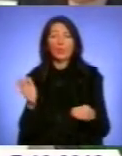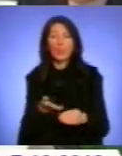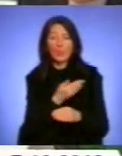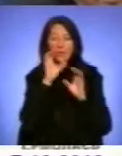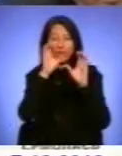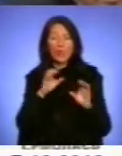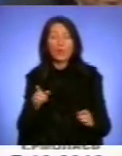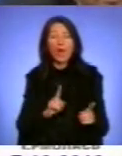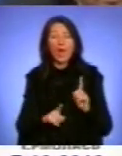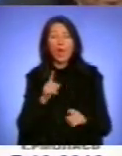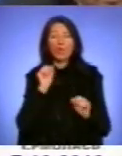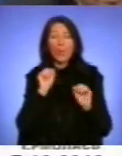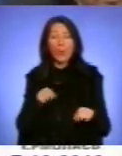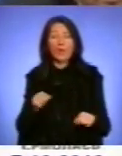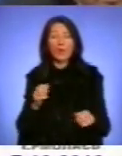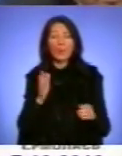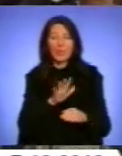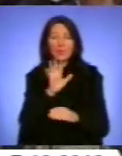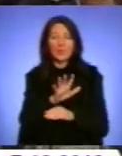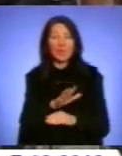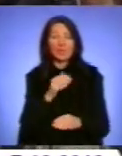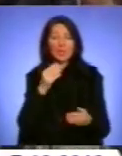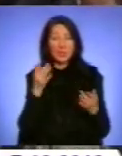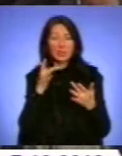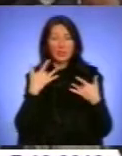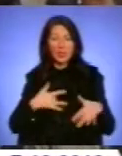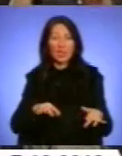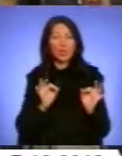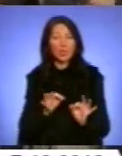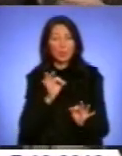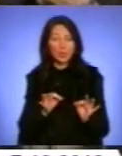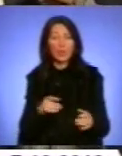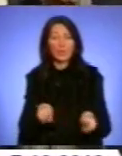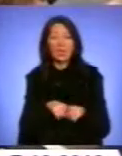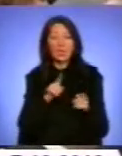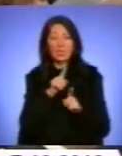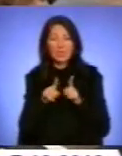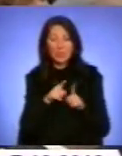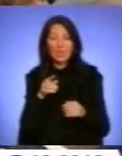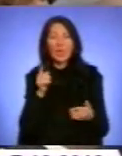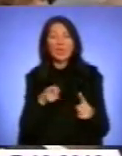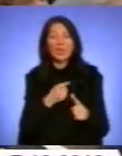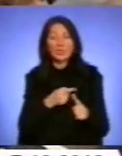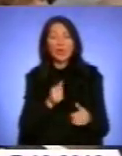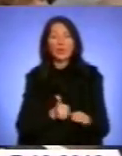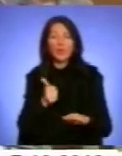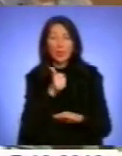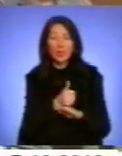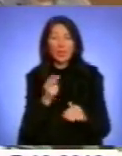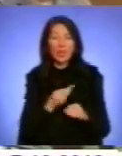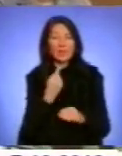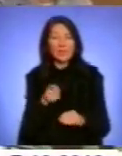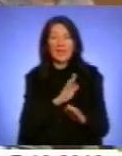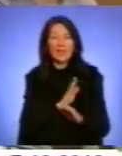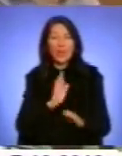права призначати і звільняти служителів Феміди. Подібні зміни у 8-му розділі Конституції в асамблеї називають пріоритетними. Кажуть, без них не